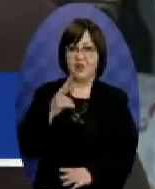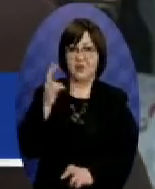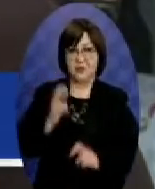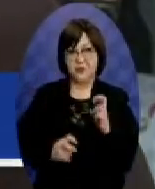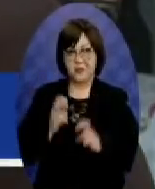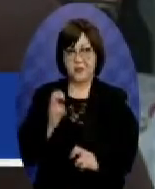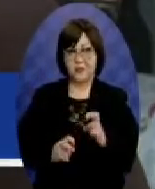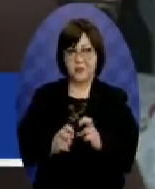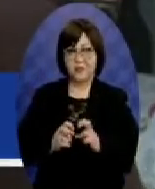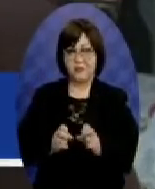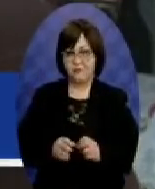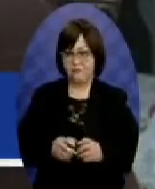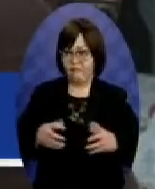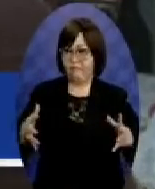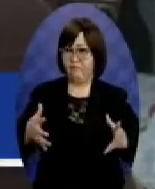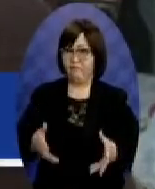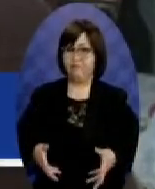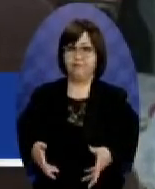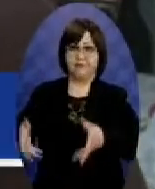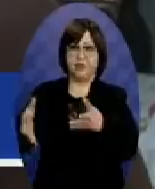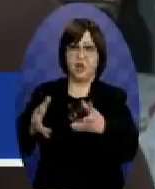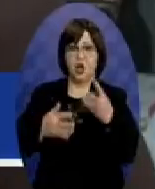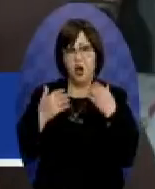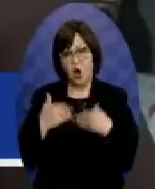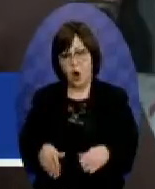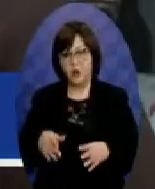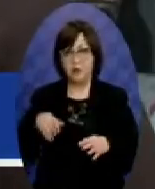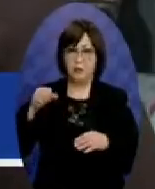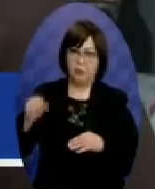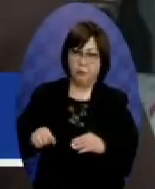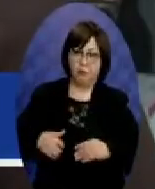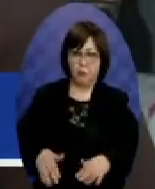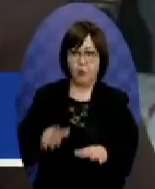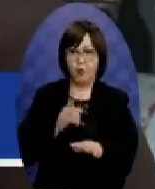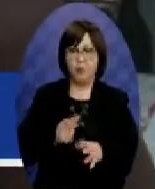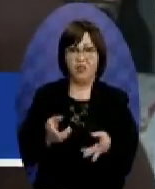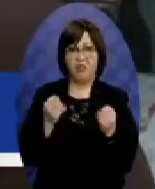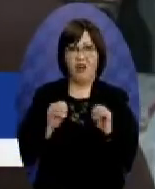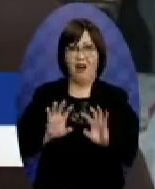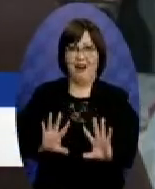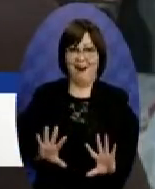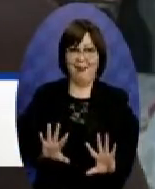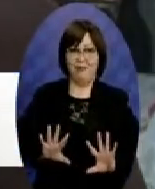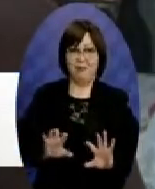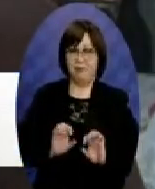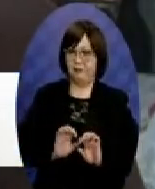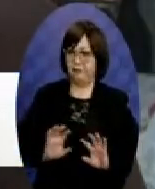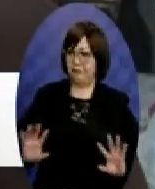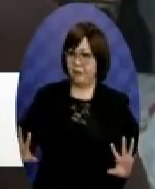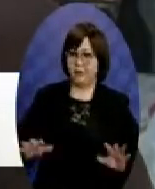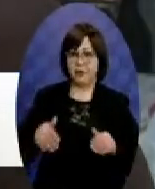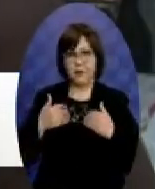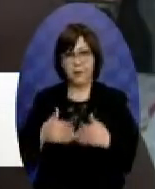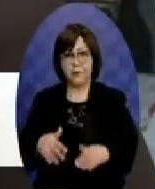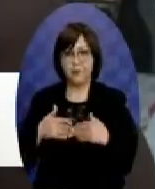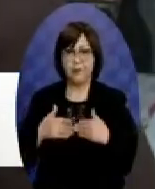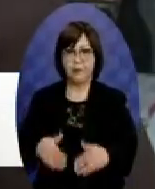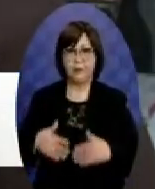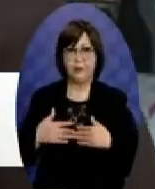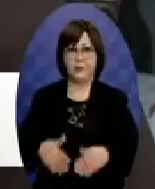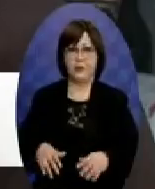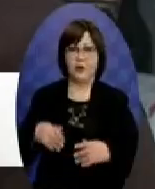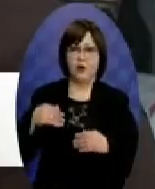Араа хүчин яг ойж байгаа ойдлчдын тоо болохоор нэг 10-аад ойдлч нь ойж байгаа. Аа дээрэс нь нэг